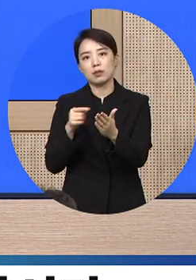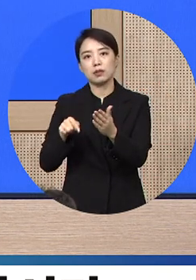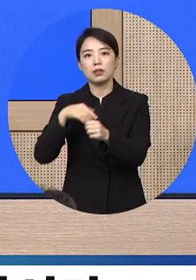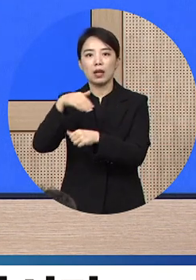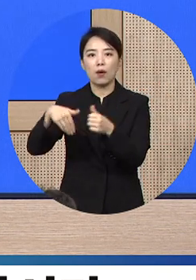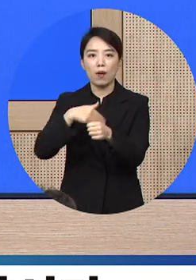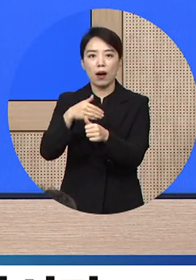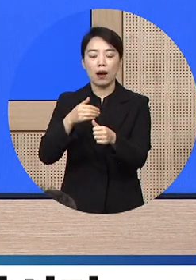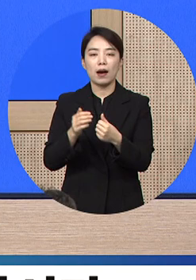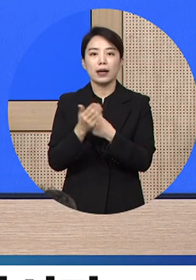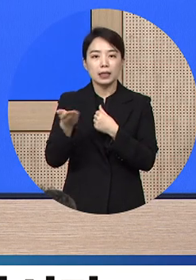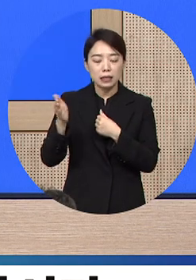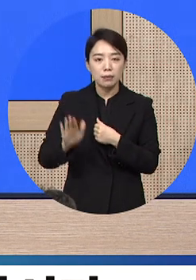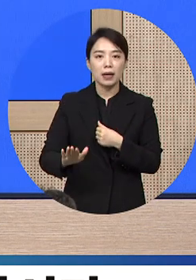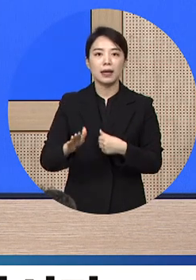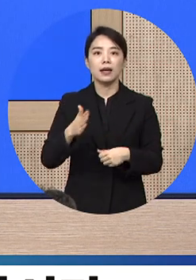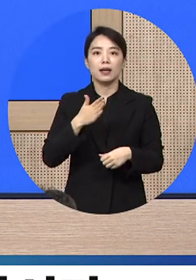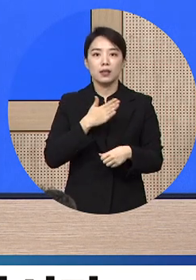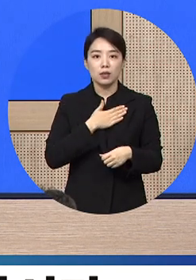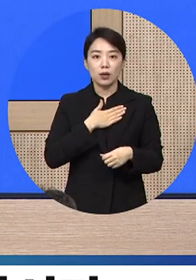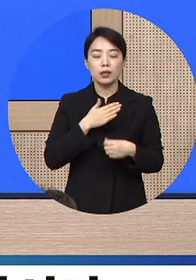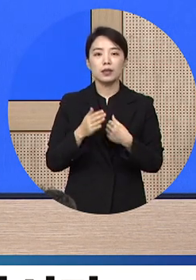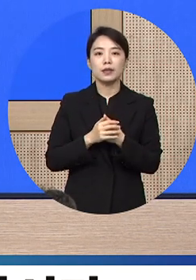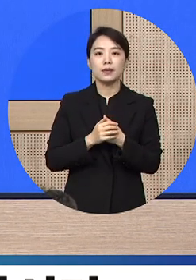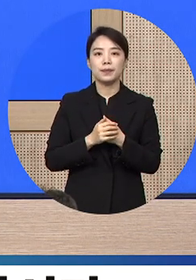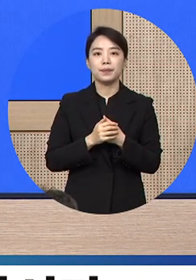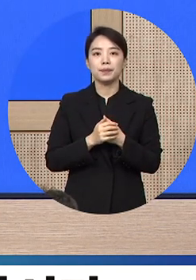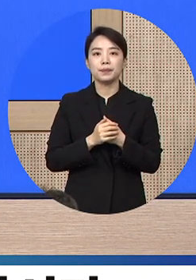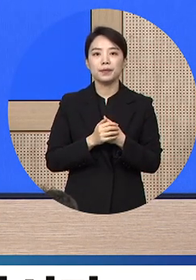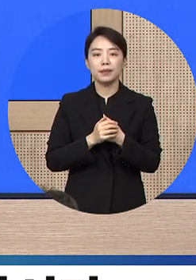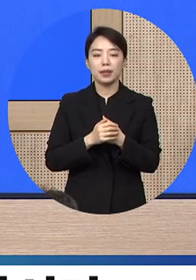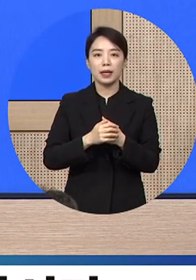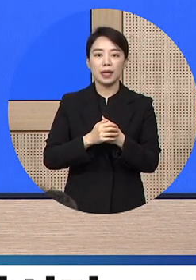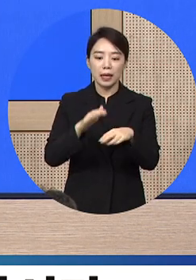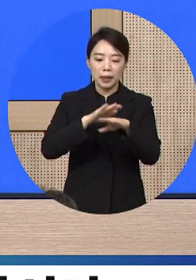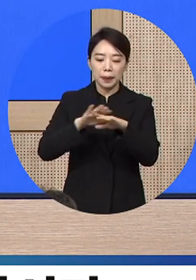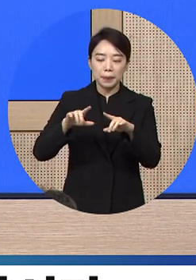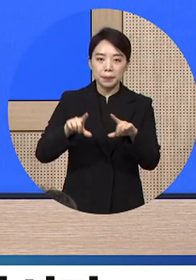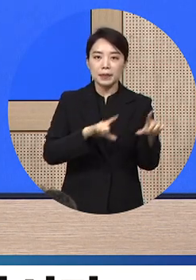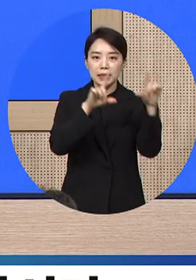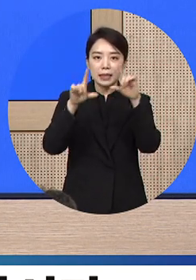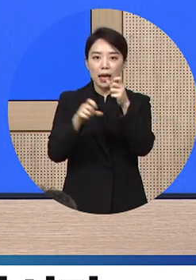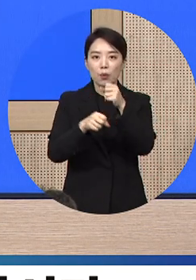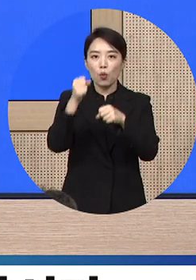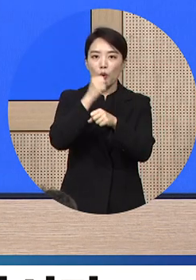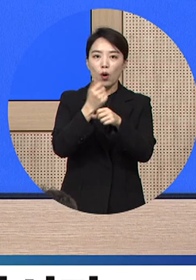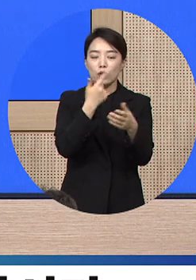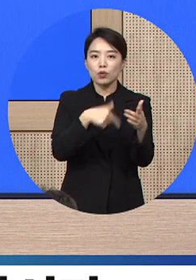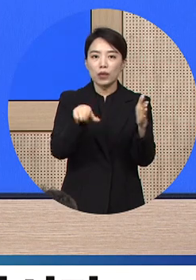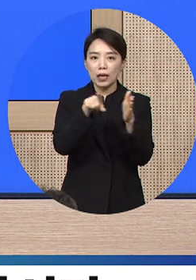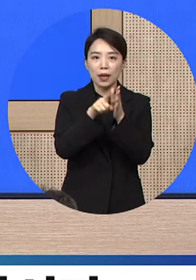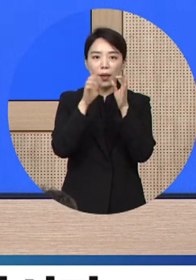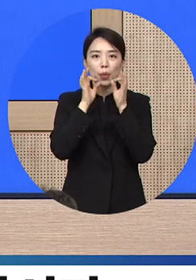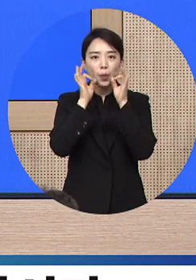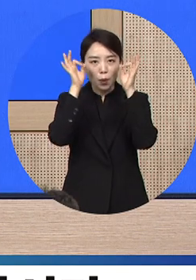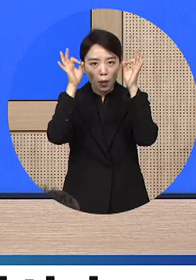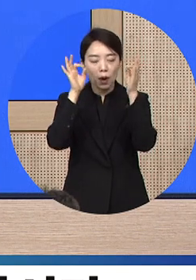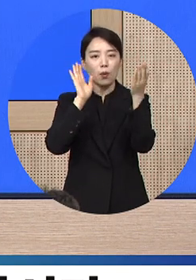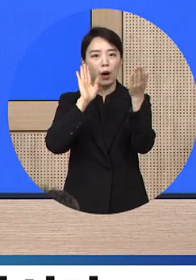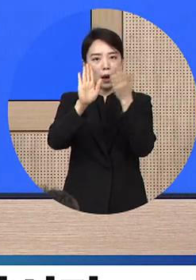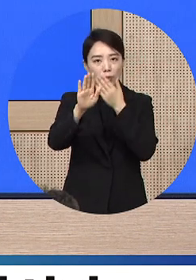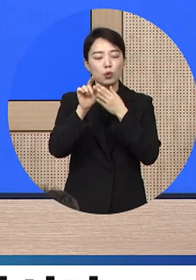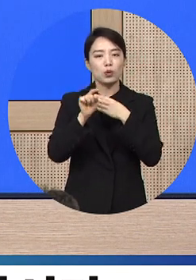그 미시적인 그 마이크로한 정책에 있어서 이미 민생 복원을 위해서 노력을 하고 있고 이와 같은 기조를 계속할